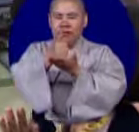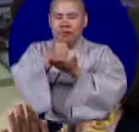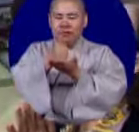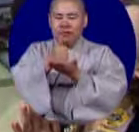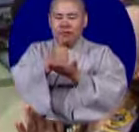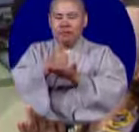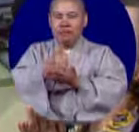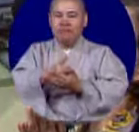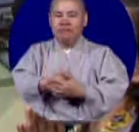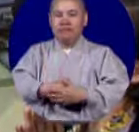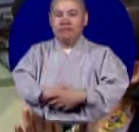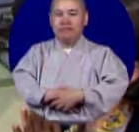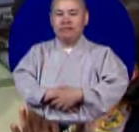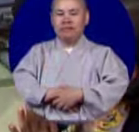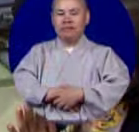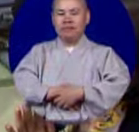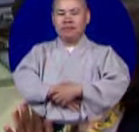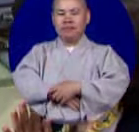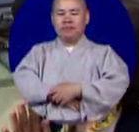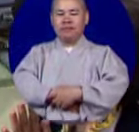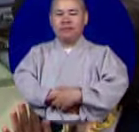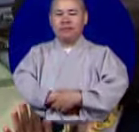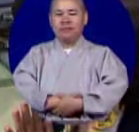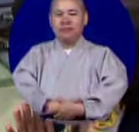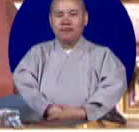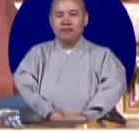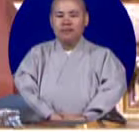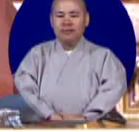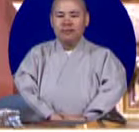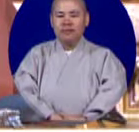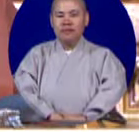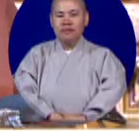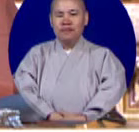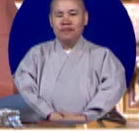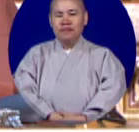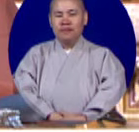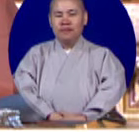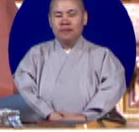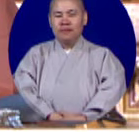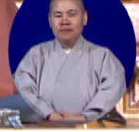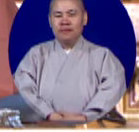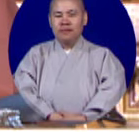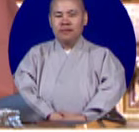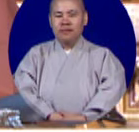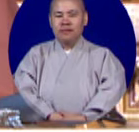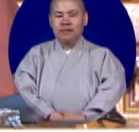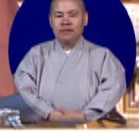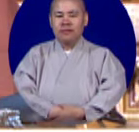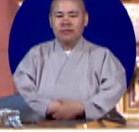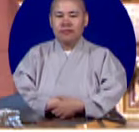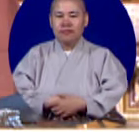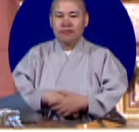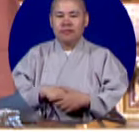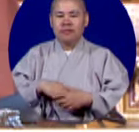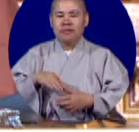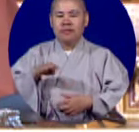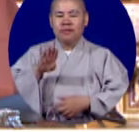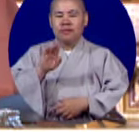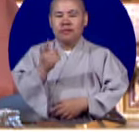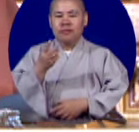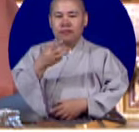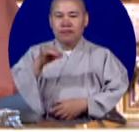답을 보리자량론이라는 논이 있거든요.